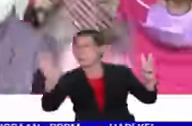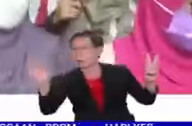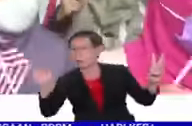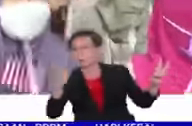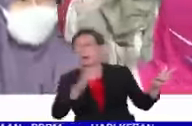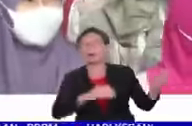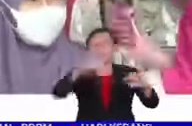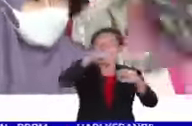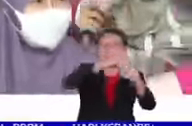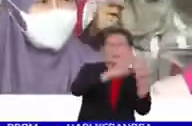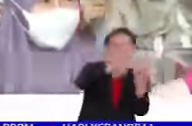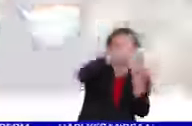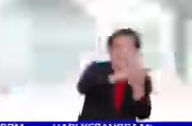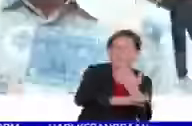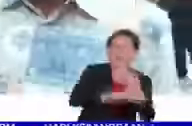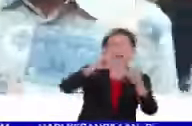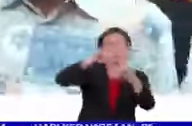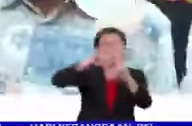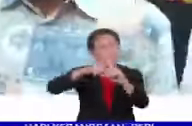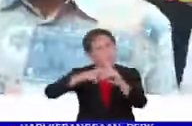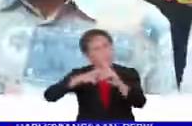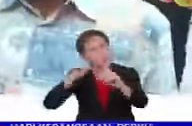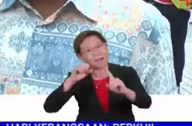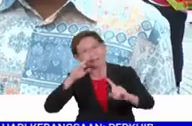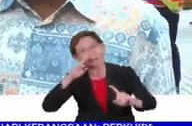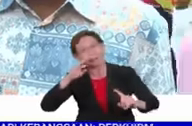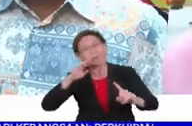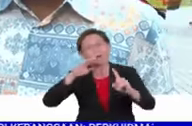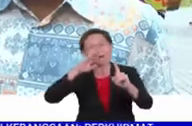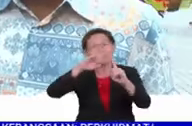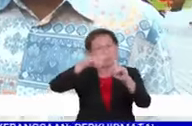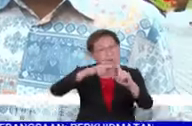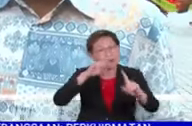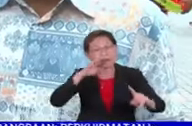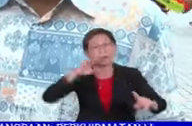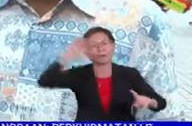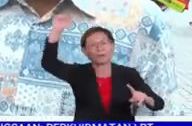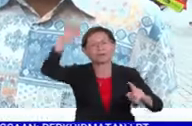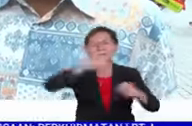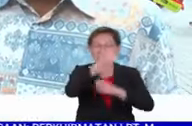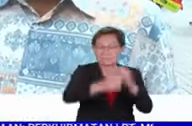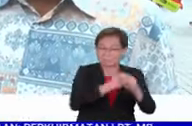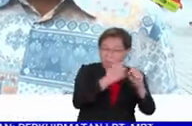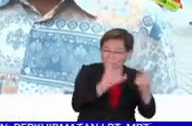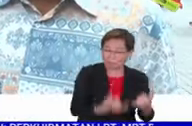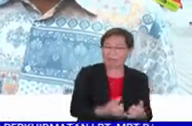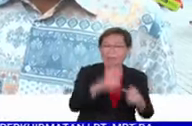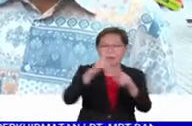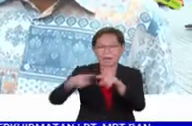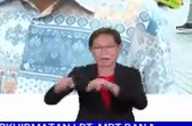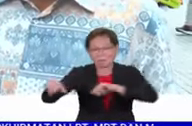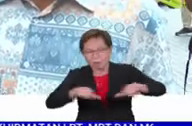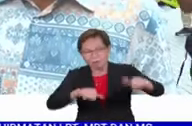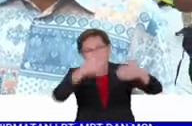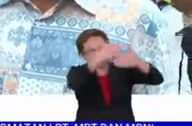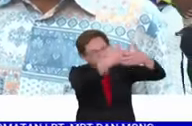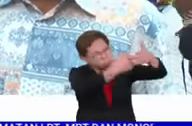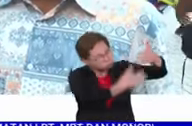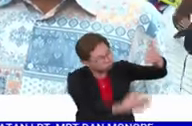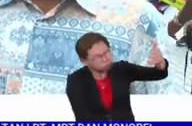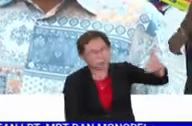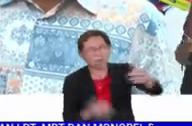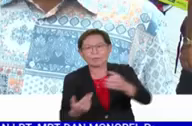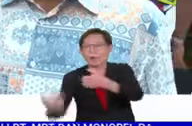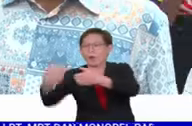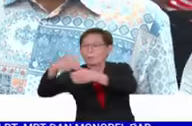mewarnai kalender Bulan Kebangsaan. Tahun ini pelbagai aktiviti telah dirangka yang melibatkan penyertaan